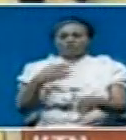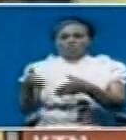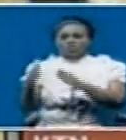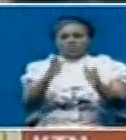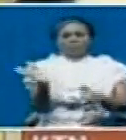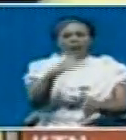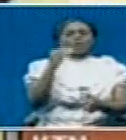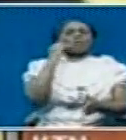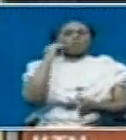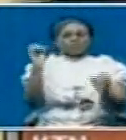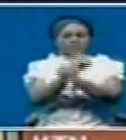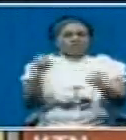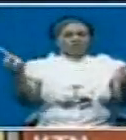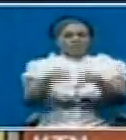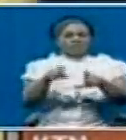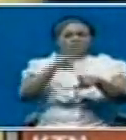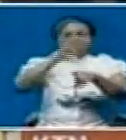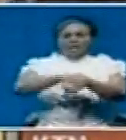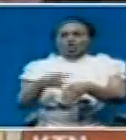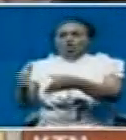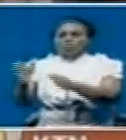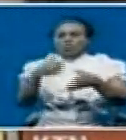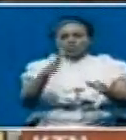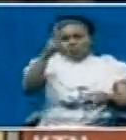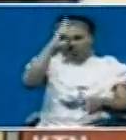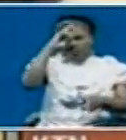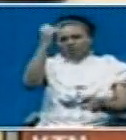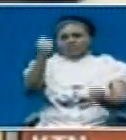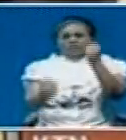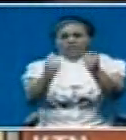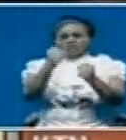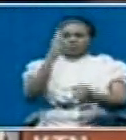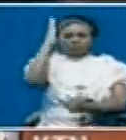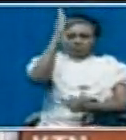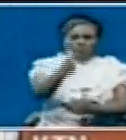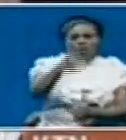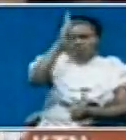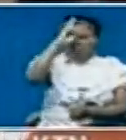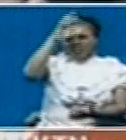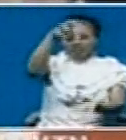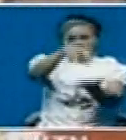nyumbani, huku wengine wakijitafutia nafasi katika gari hili la polisi na kuelekea kituoni.